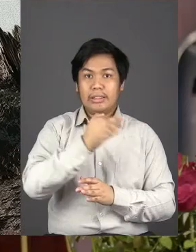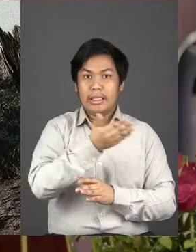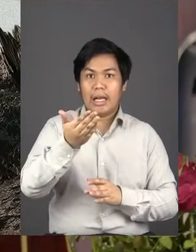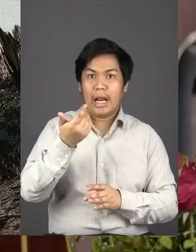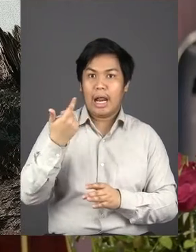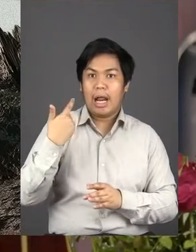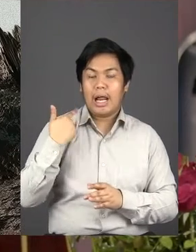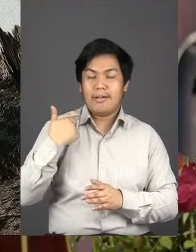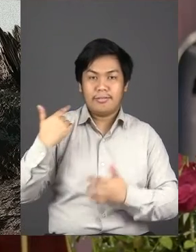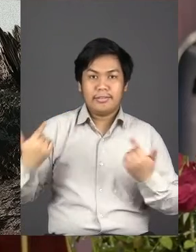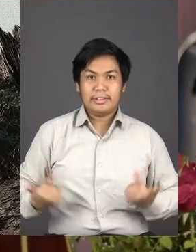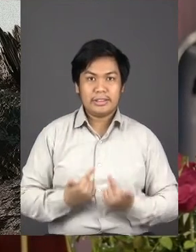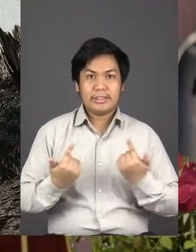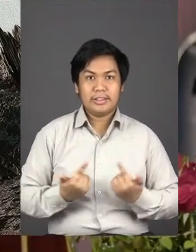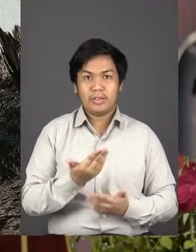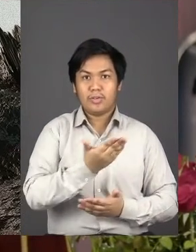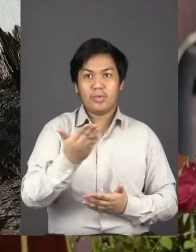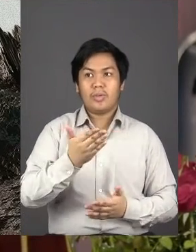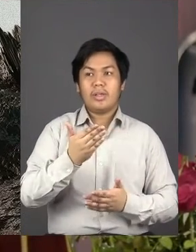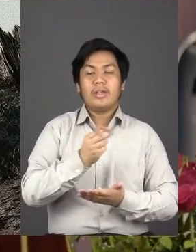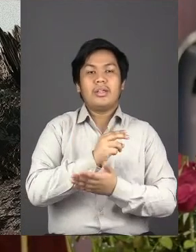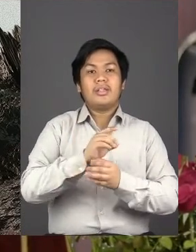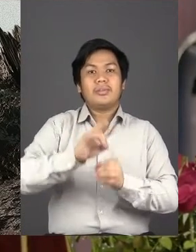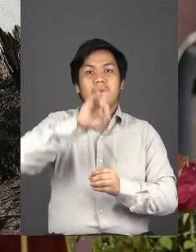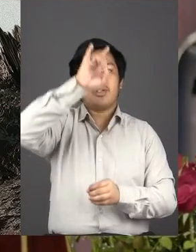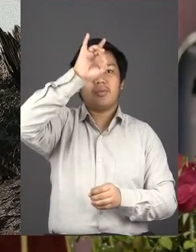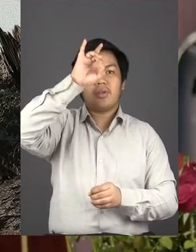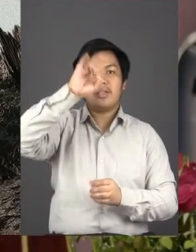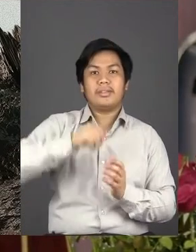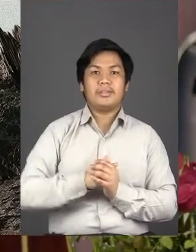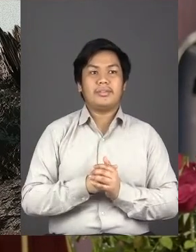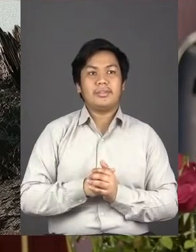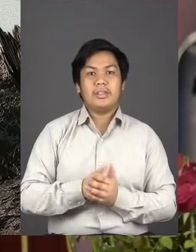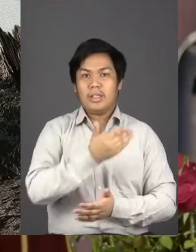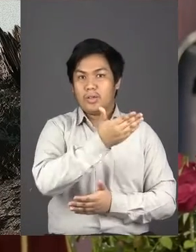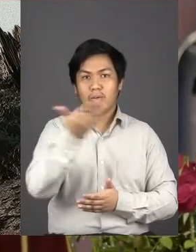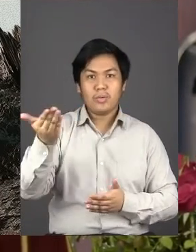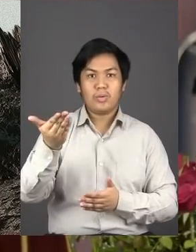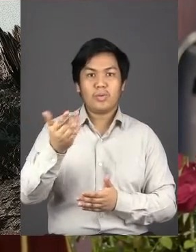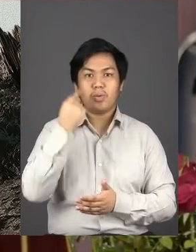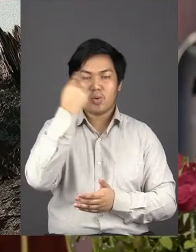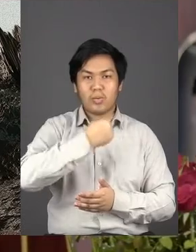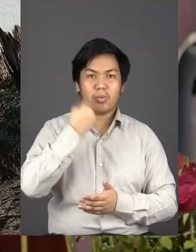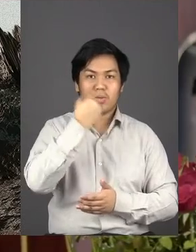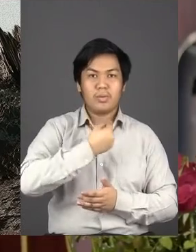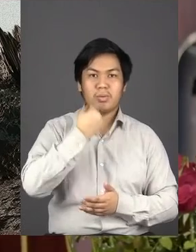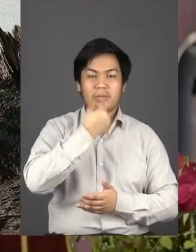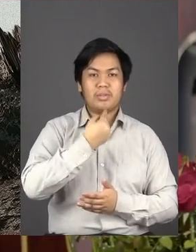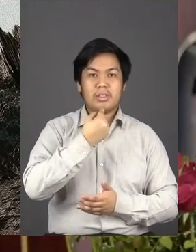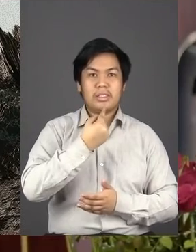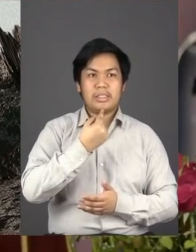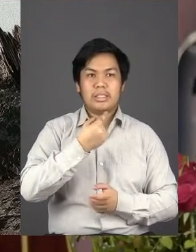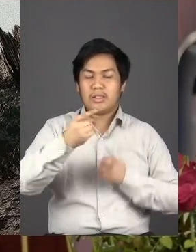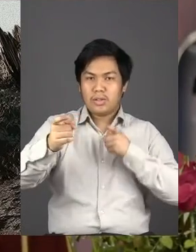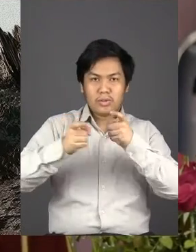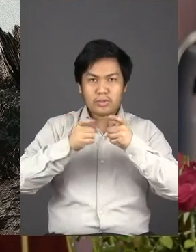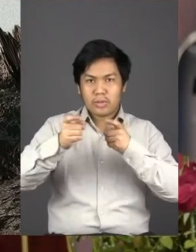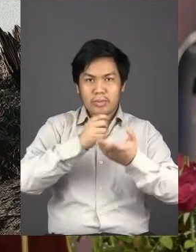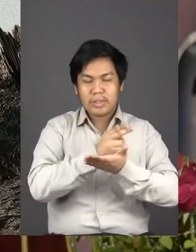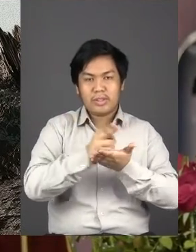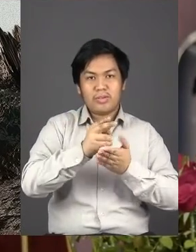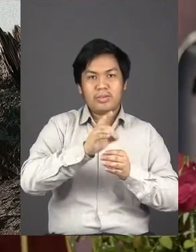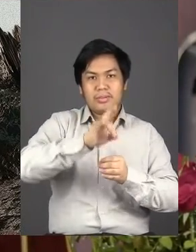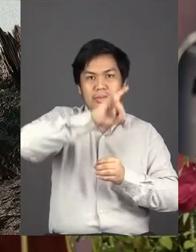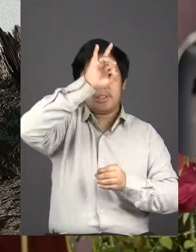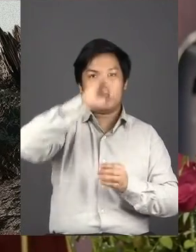any transgression, you who are spiritual, kayo na controlled ng Espiritu ng Diyos,